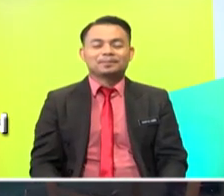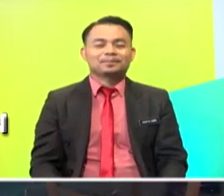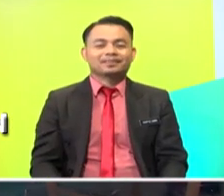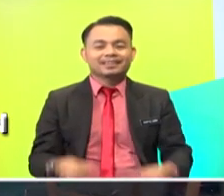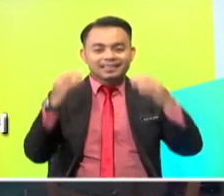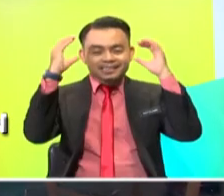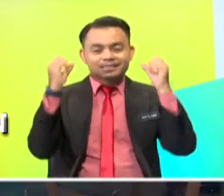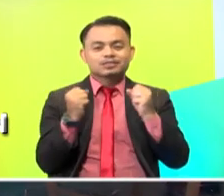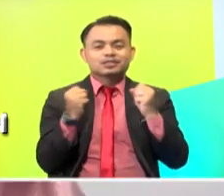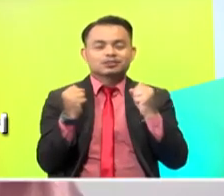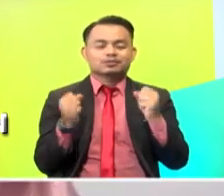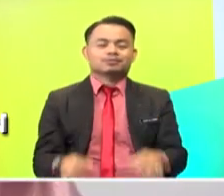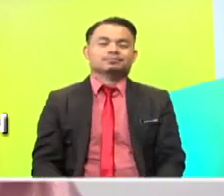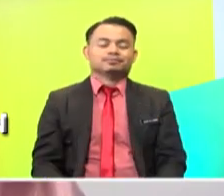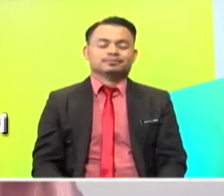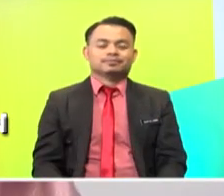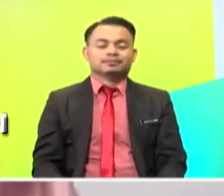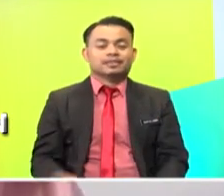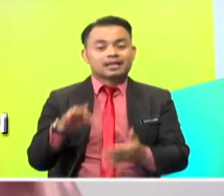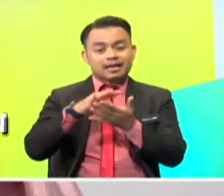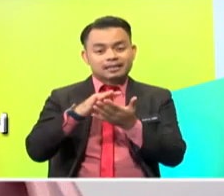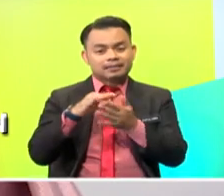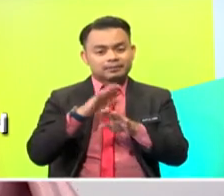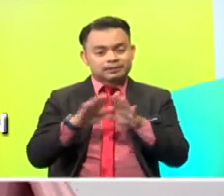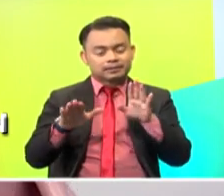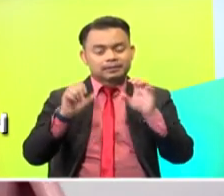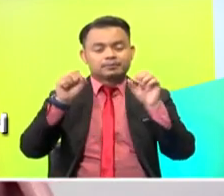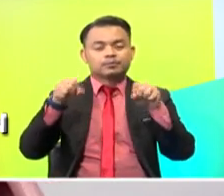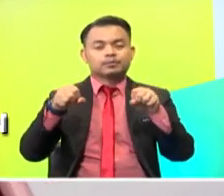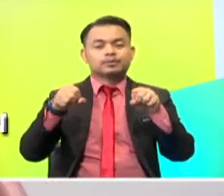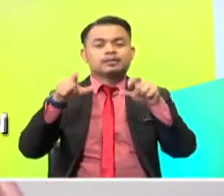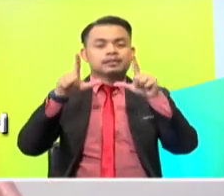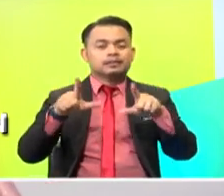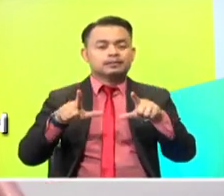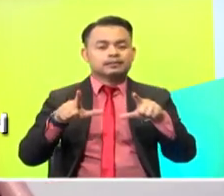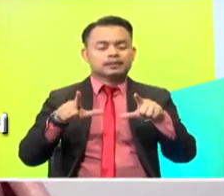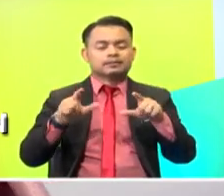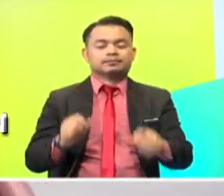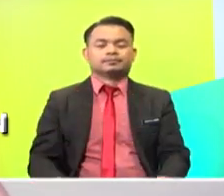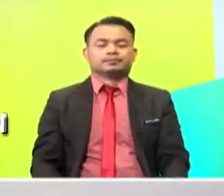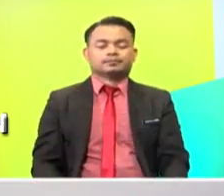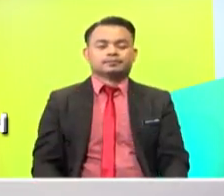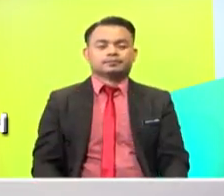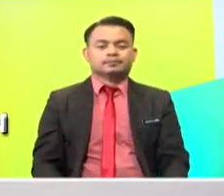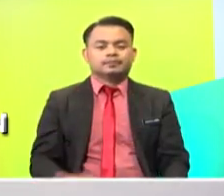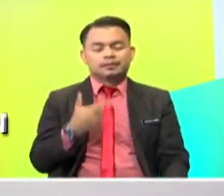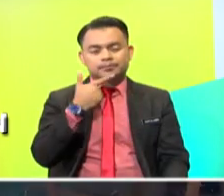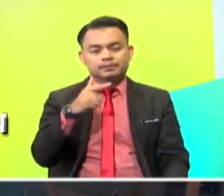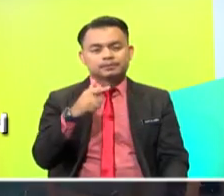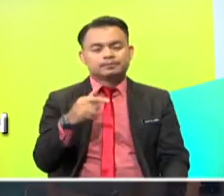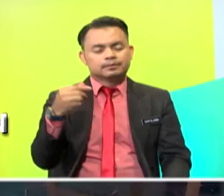Ungu Ayah memang kita tak boleh dibiarkan J lame jadi kita simpan dalam peti sejuk Oke